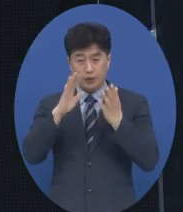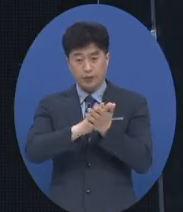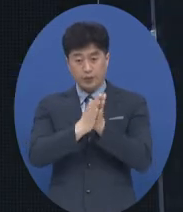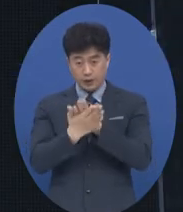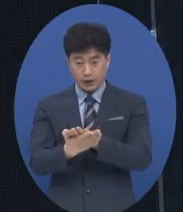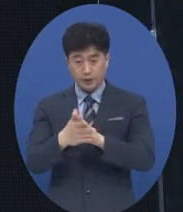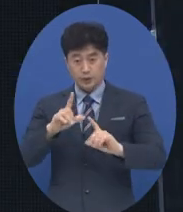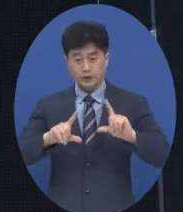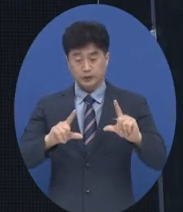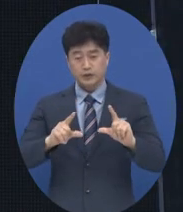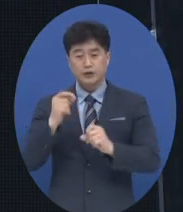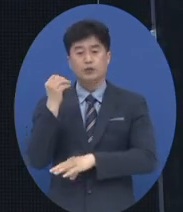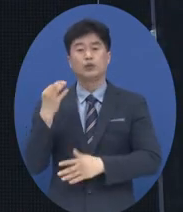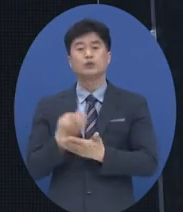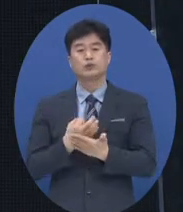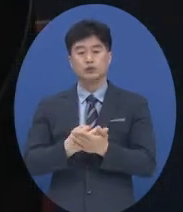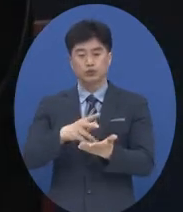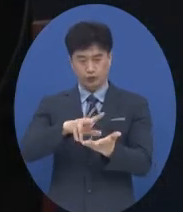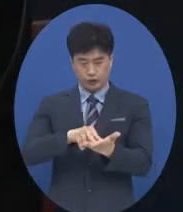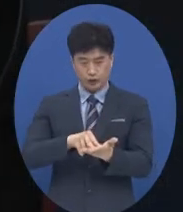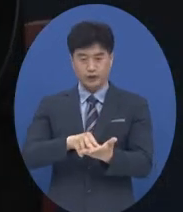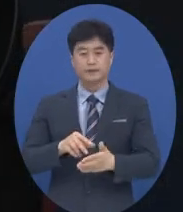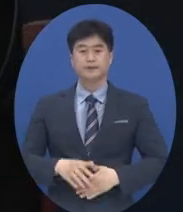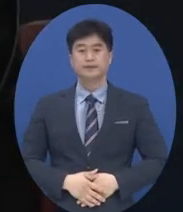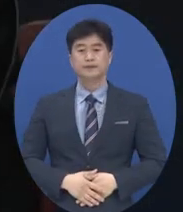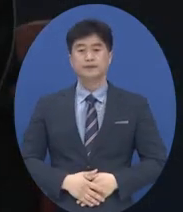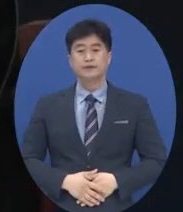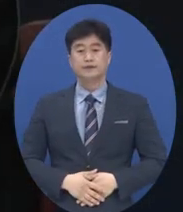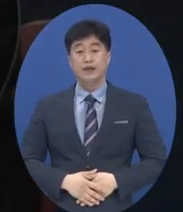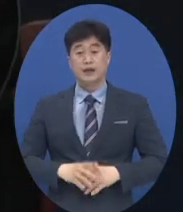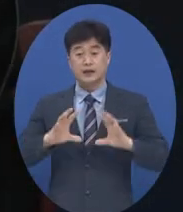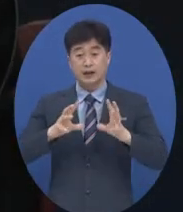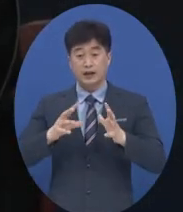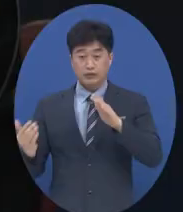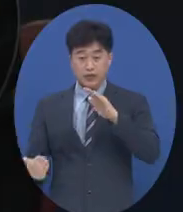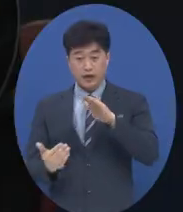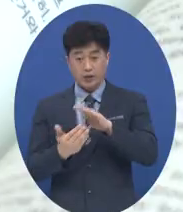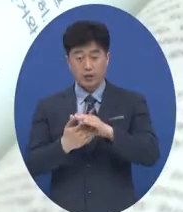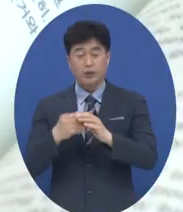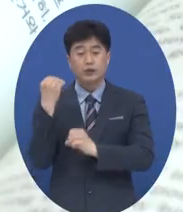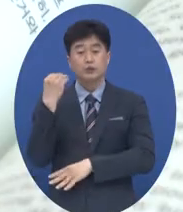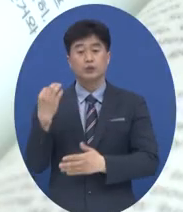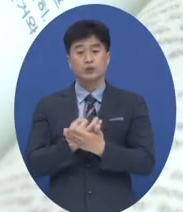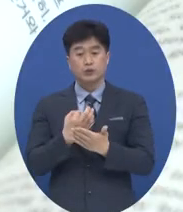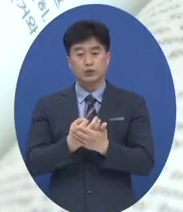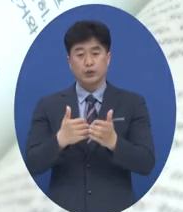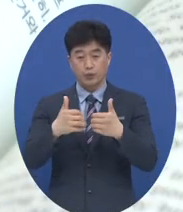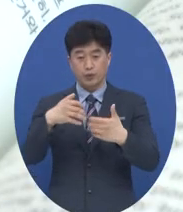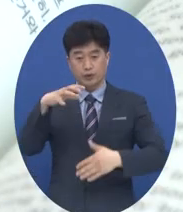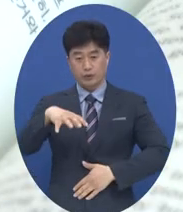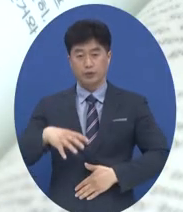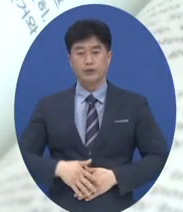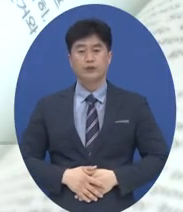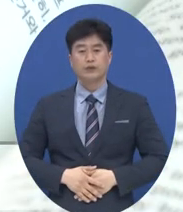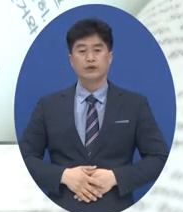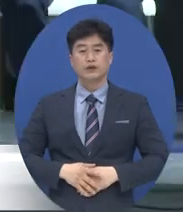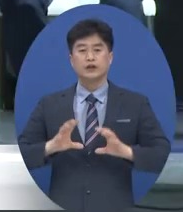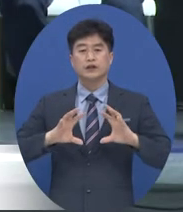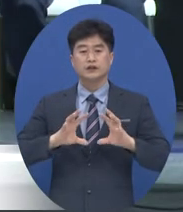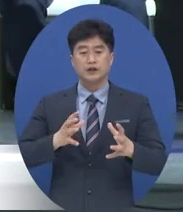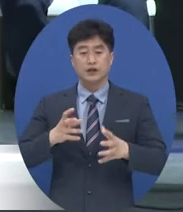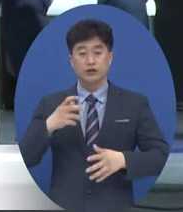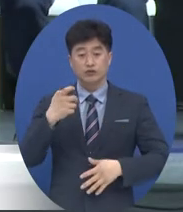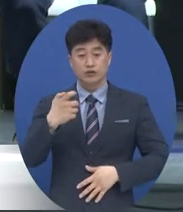대전환으로 기본소득이란 주제입니다. 그야말로 세계 최대 기본소득 공론회장. 전